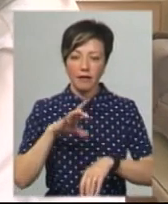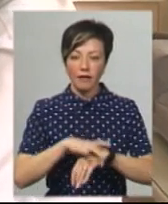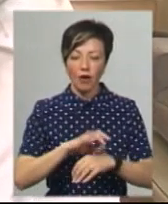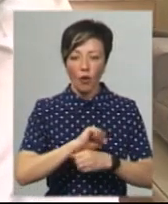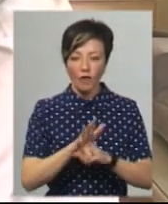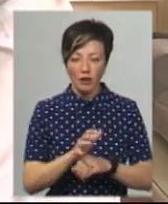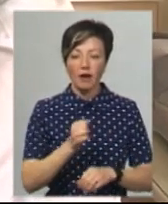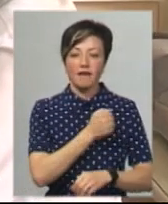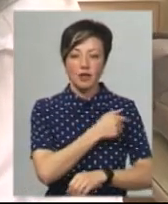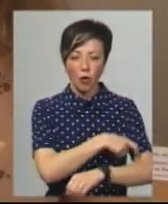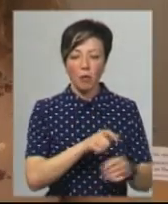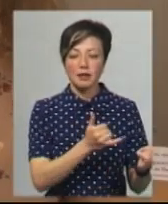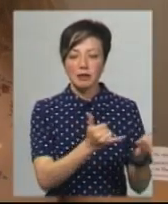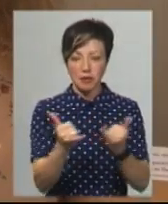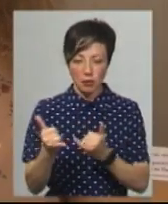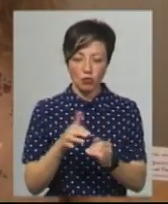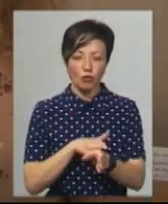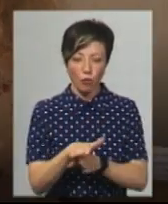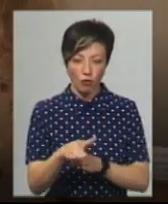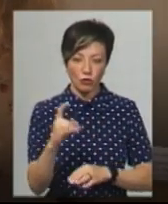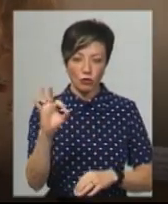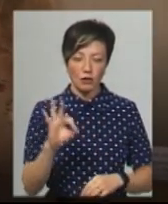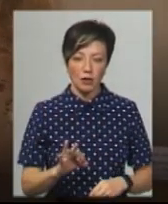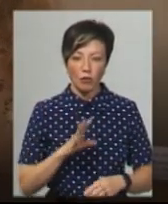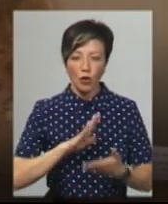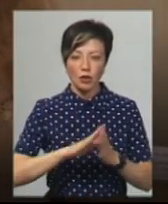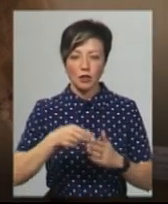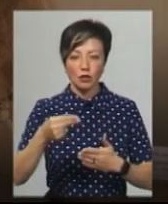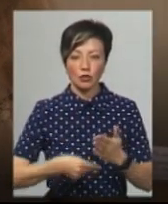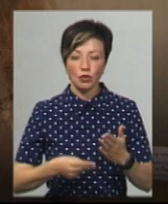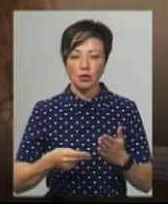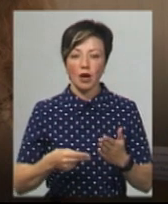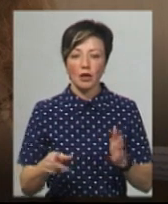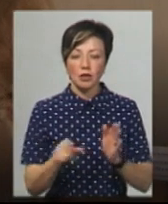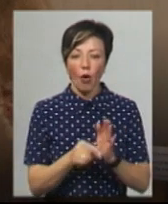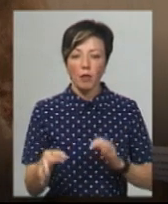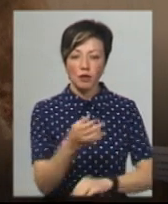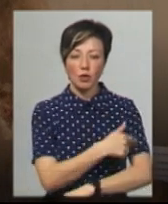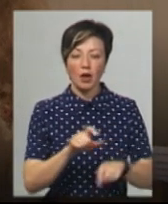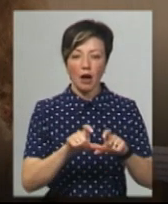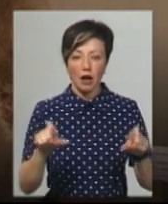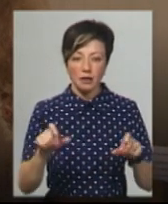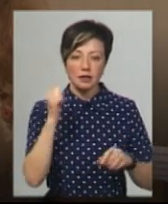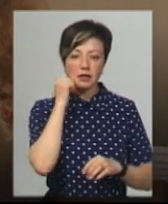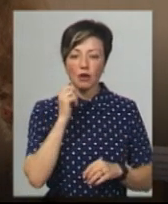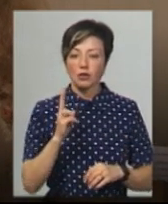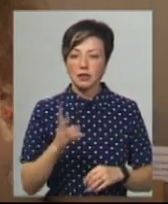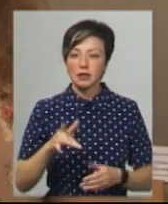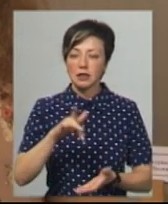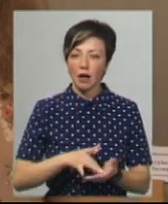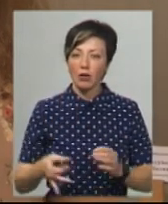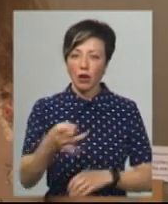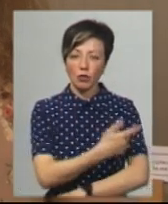COVID-19 військкомат забезпечений повністю. Було заключено договір з обласною лікарнею і Староконстянтинівською